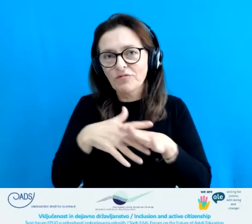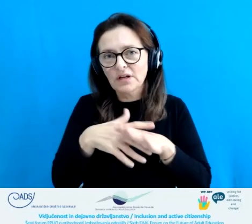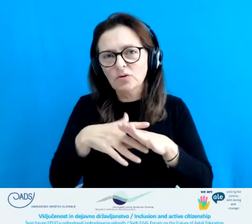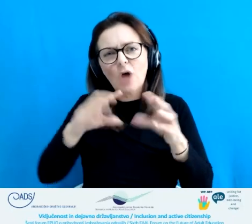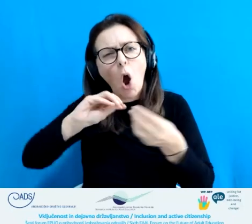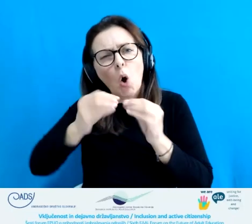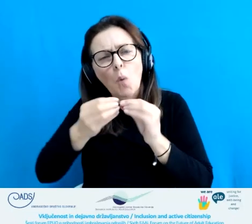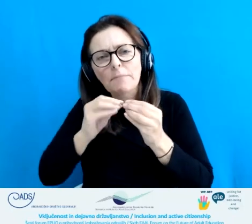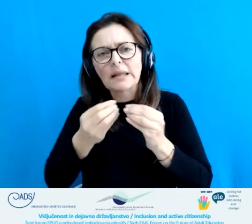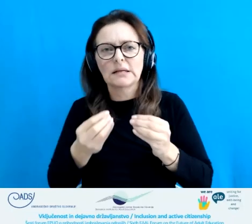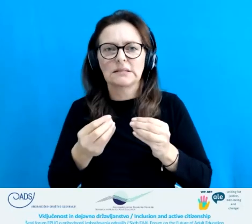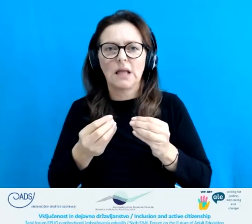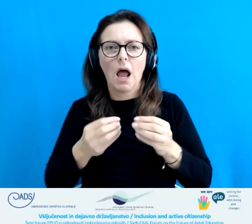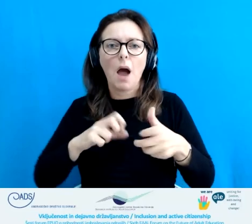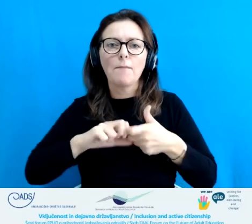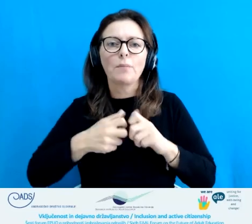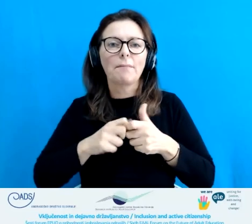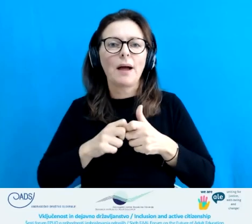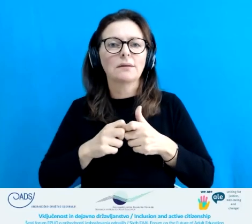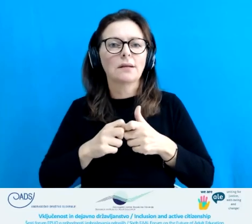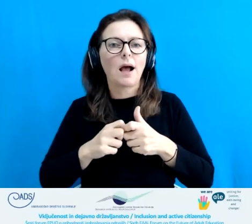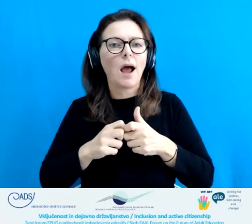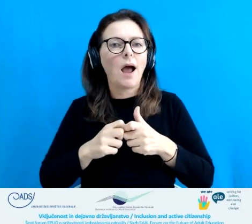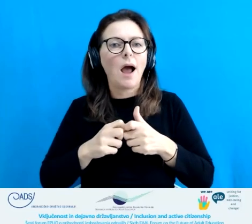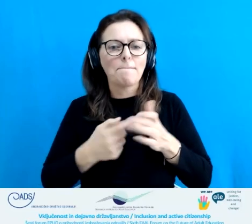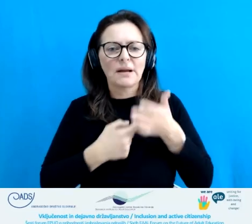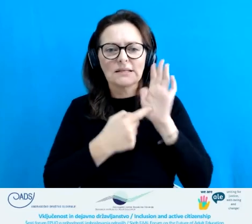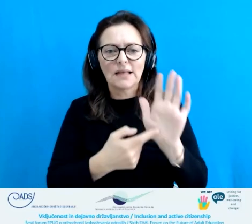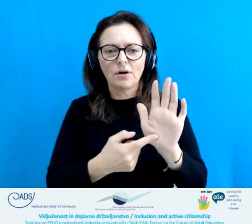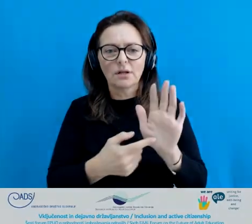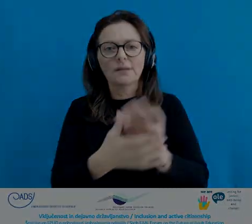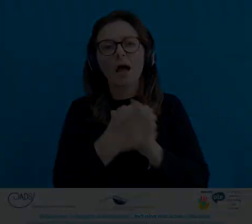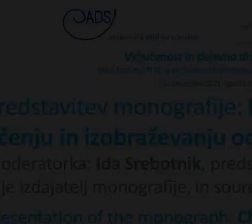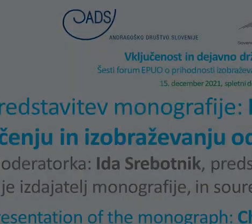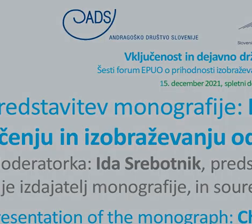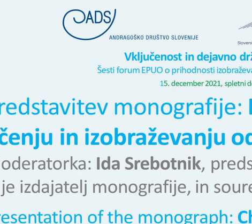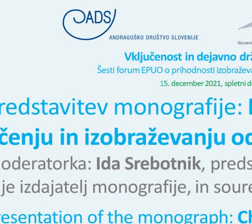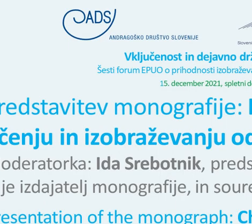problematika predstavljena na čudovit način. Hvala vsem, ki ste pri tem sodelovali.